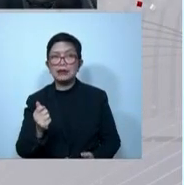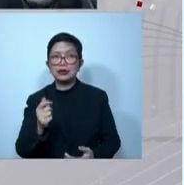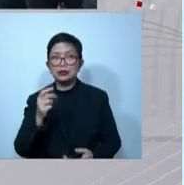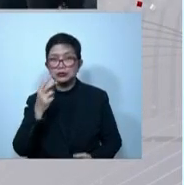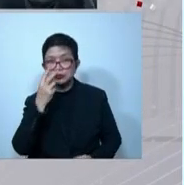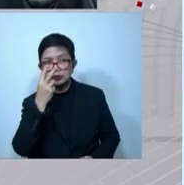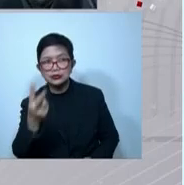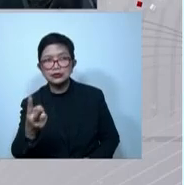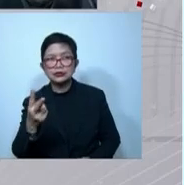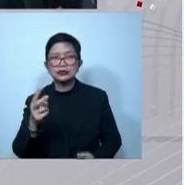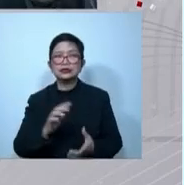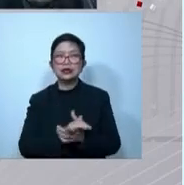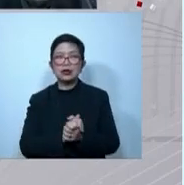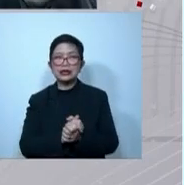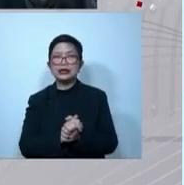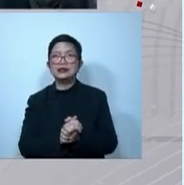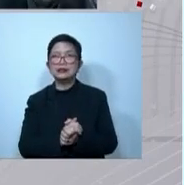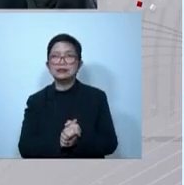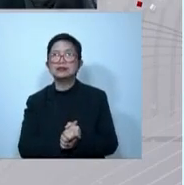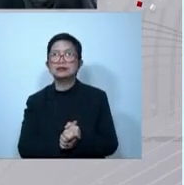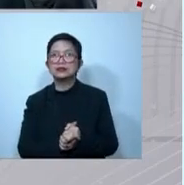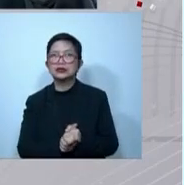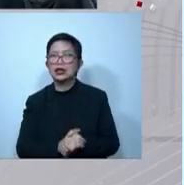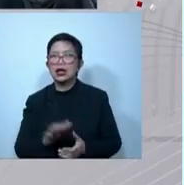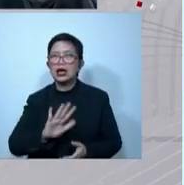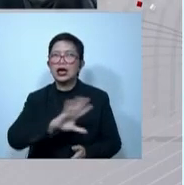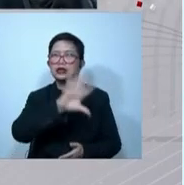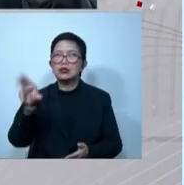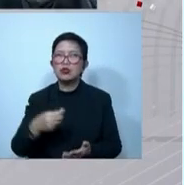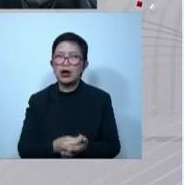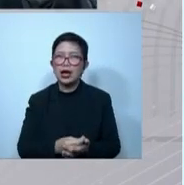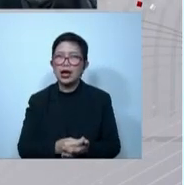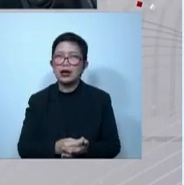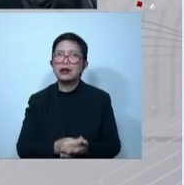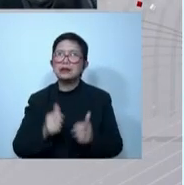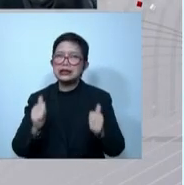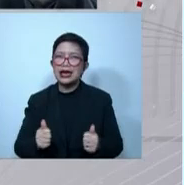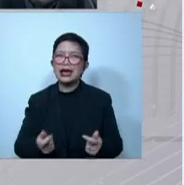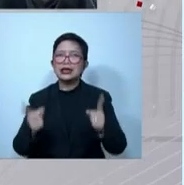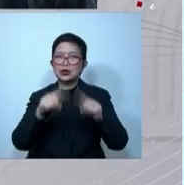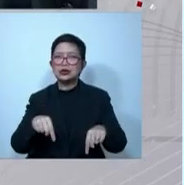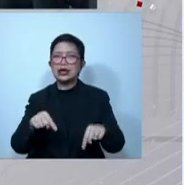Pak Rudi? Karena masih ada 4 debat lagi dengan panelis yang juga akan berubah akan berganti-ganti sesuai dengan tema.